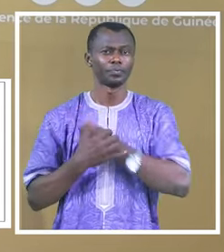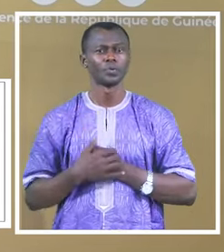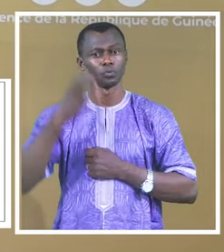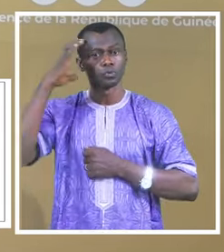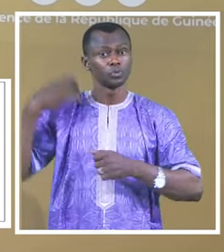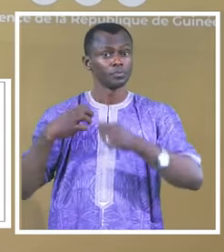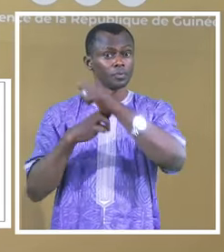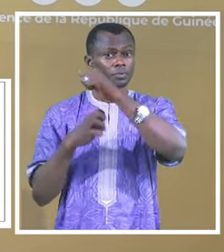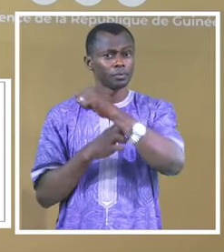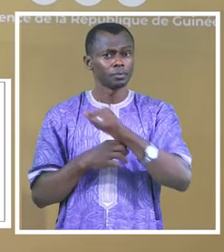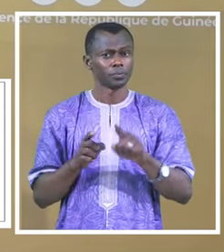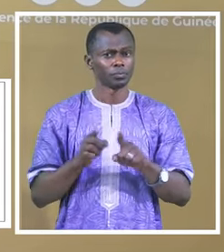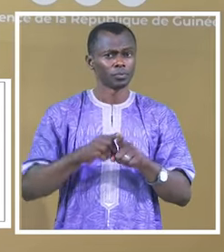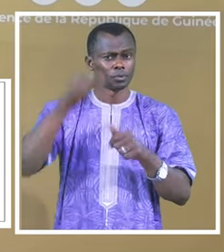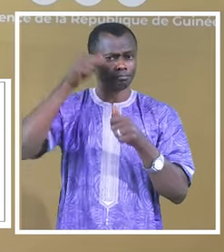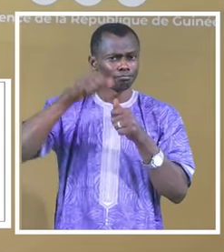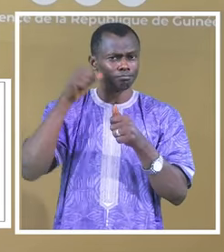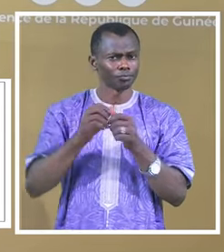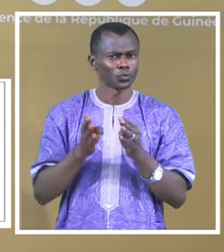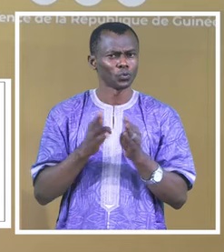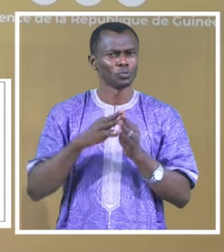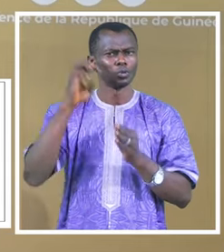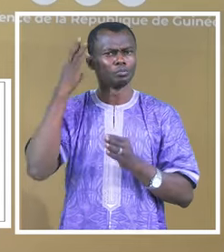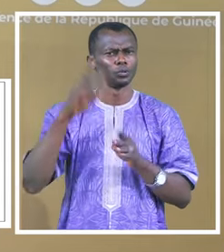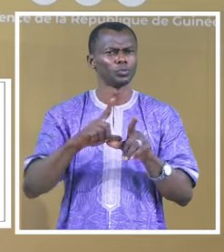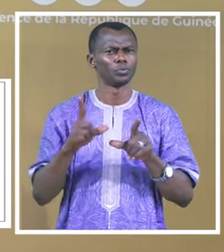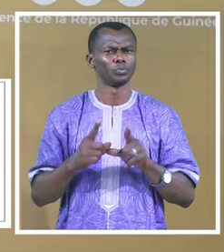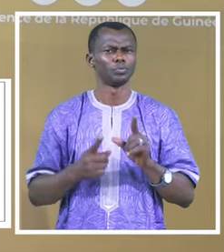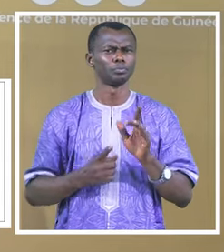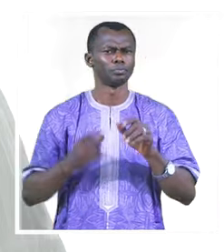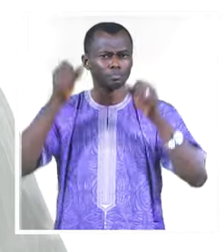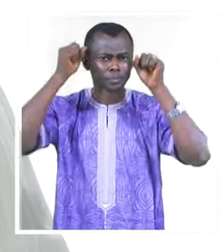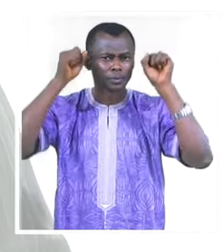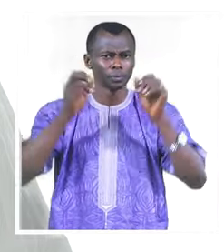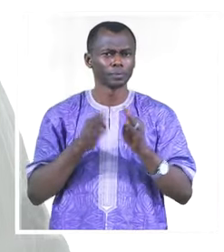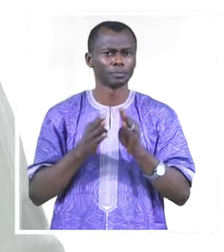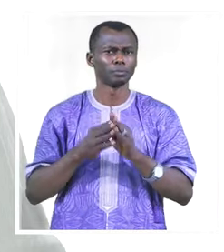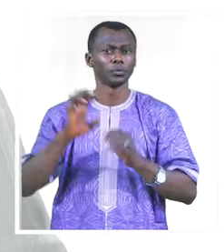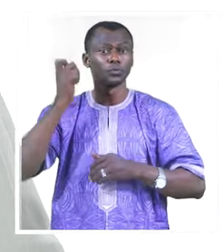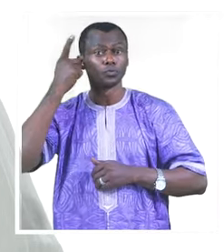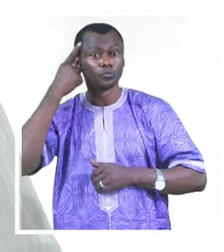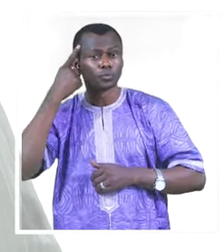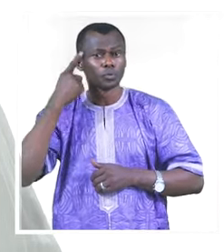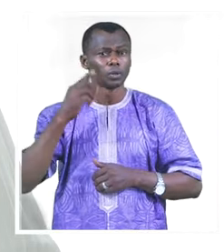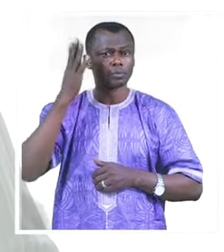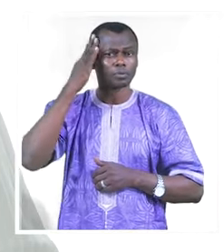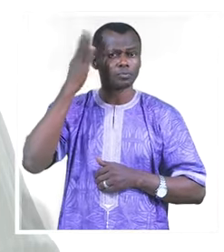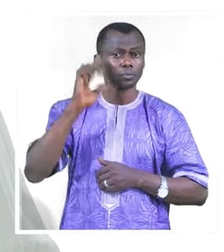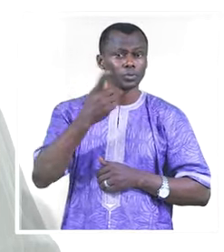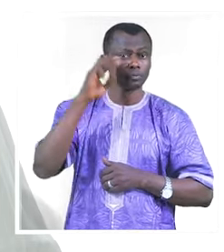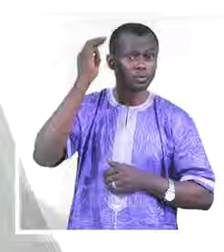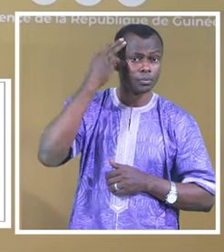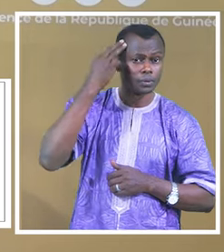le président de la République a félicité le ministère de l'Enseignement supérieur, de la Recherche scientifique et de l'Innovation pour